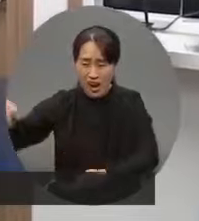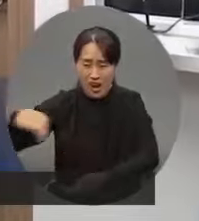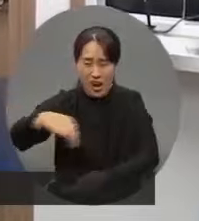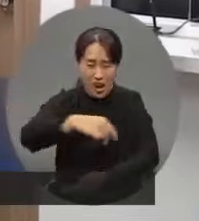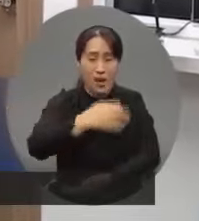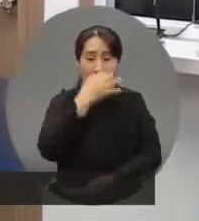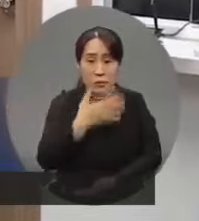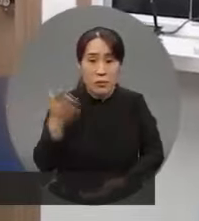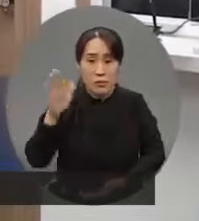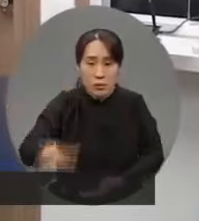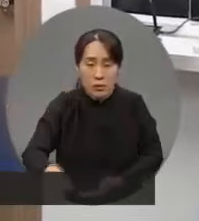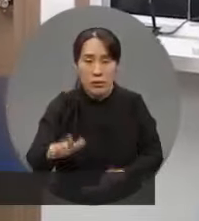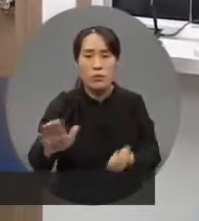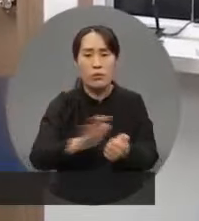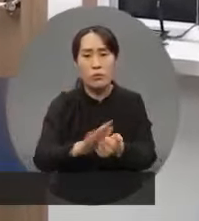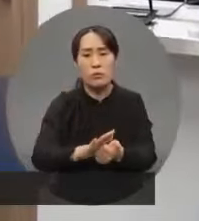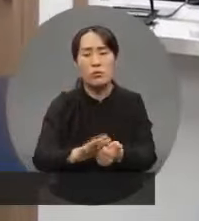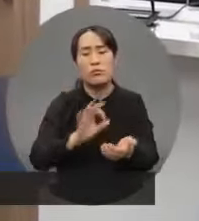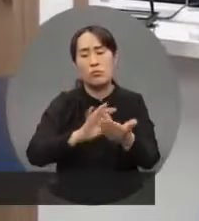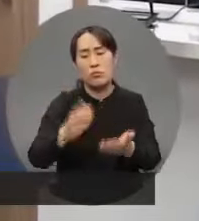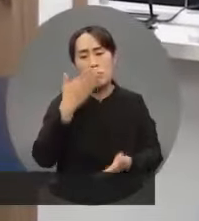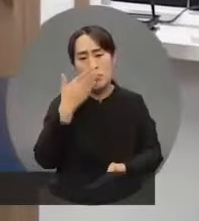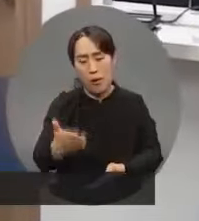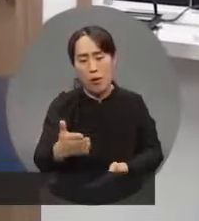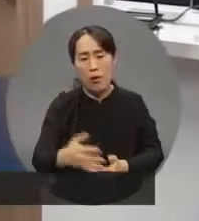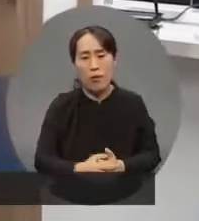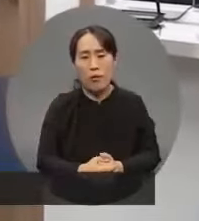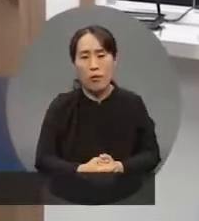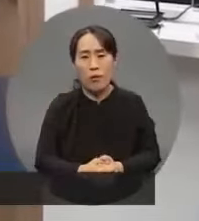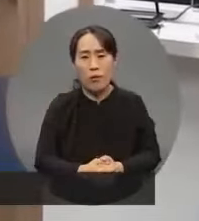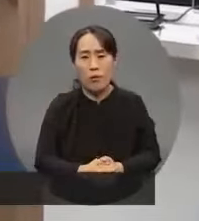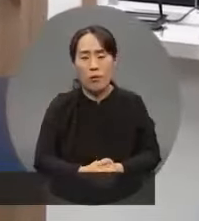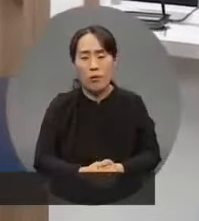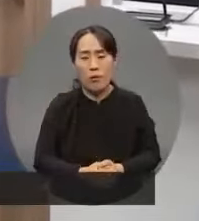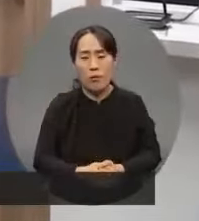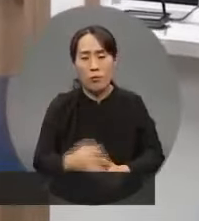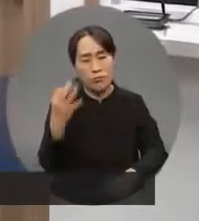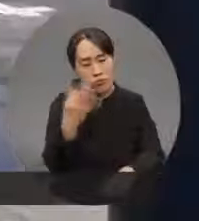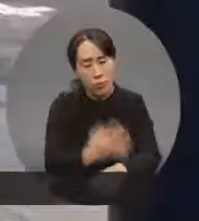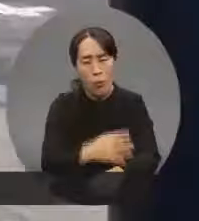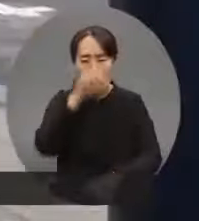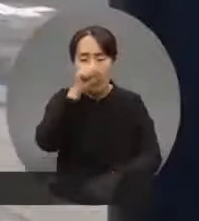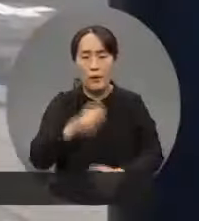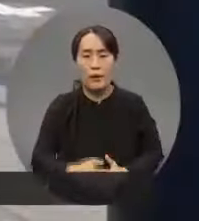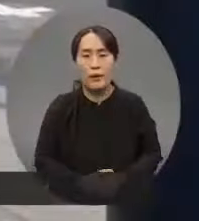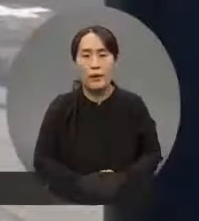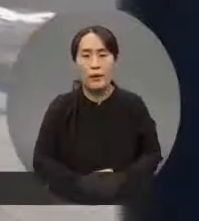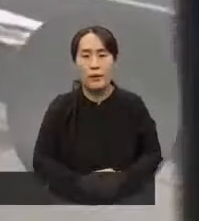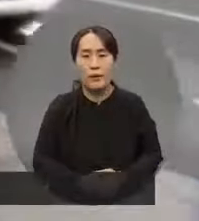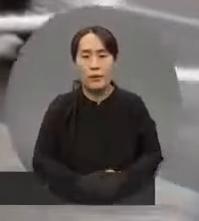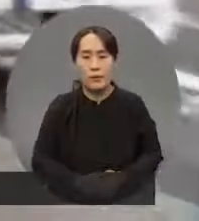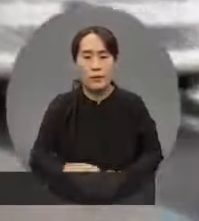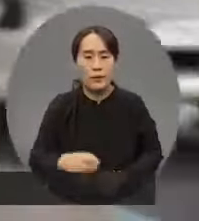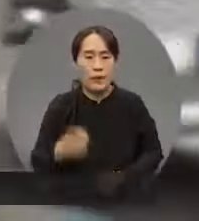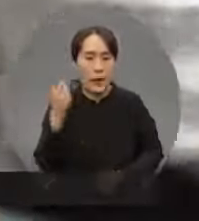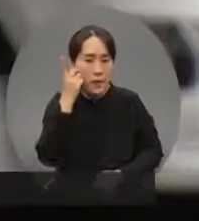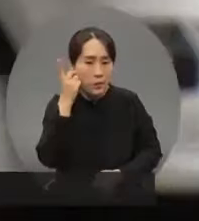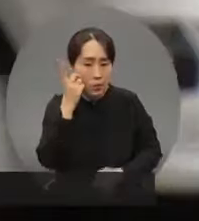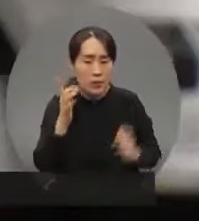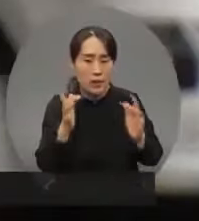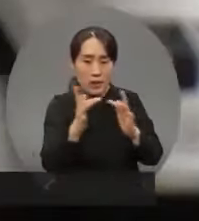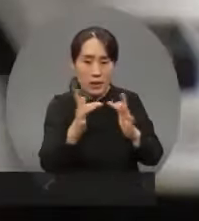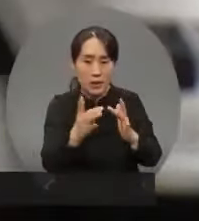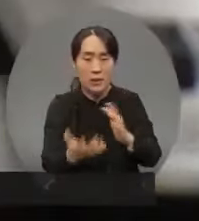되는데 이거 서비스 이용하니까 비용이랑 뭐 서비스 면에서 만족을 하고 있습니다. 스마트폰이나 인터넷을